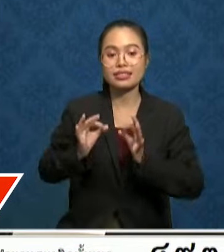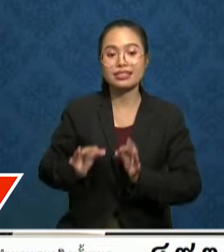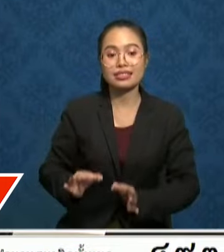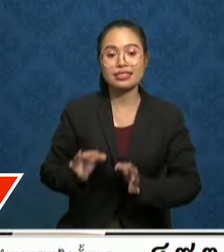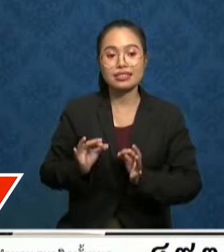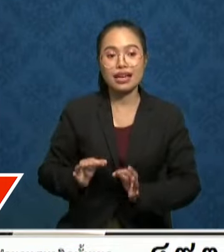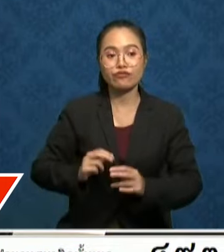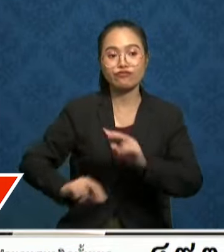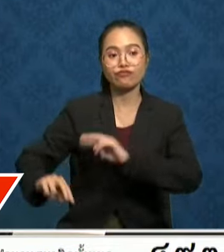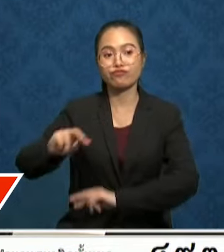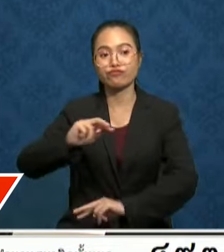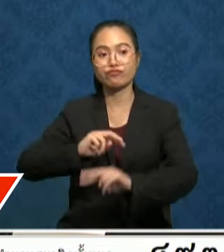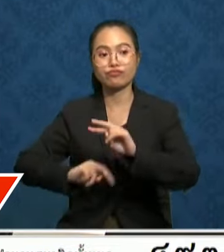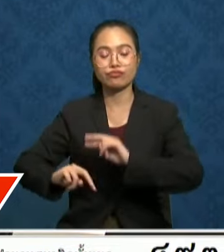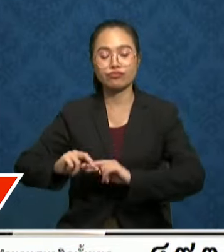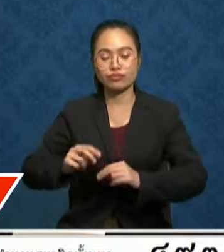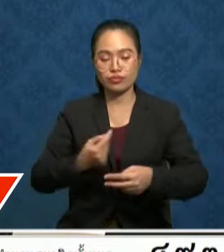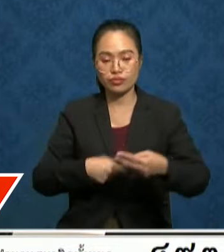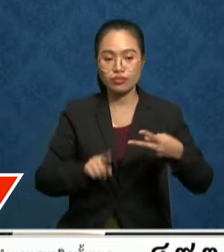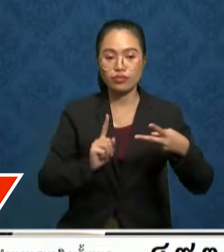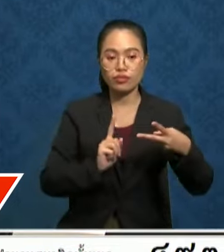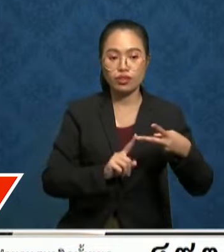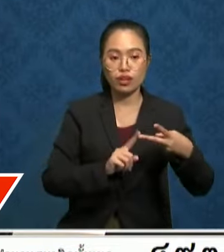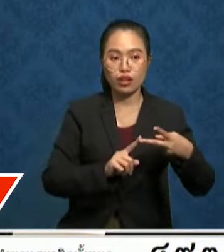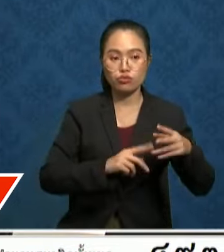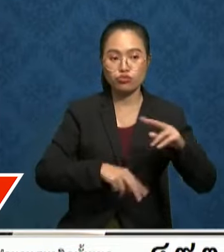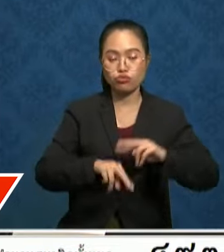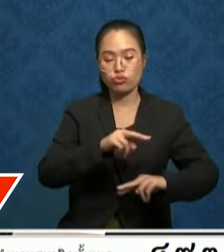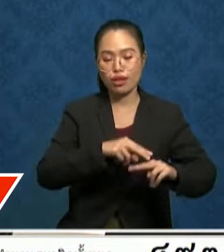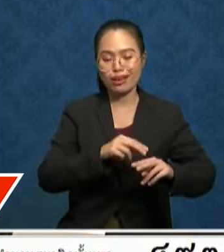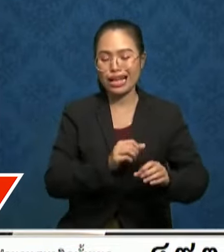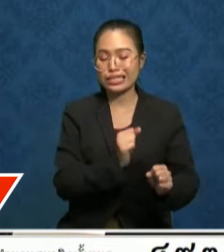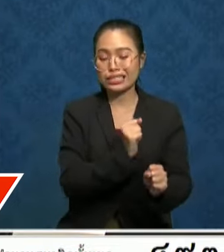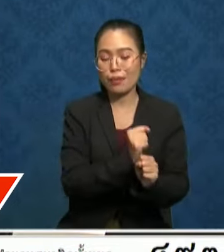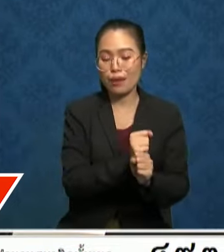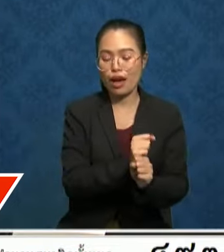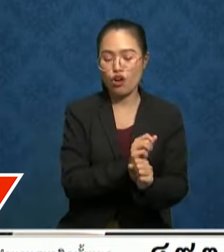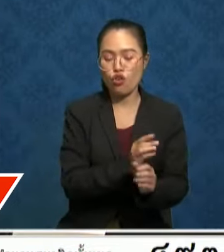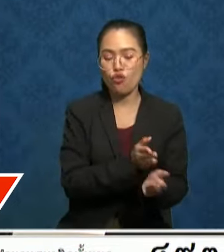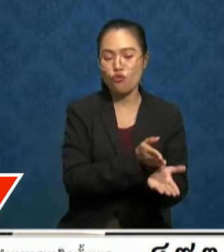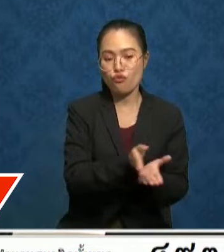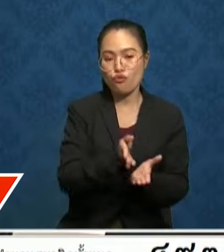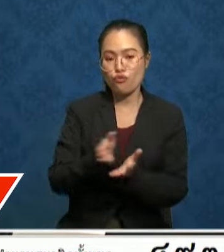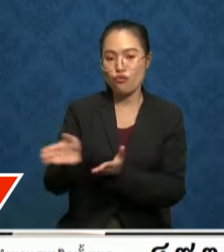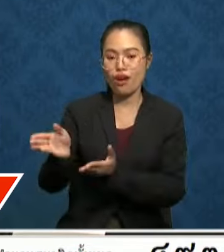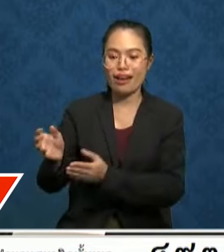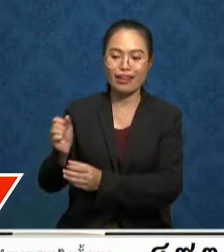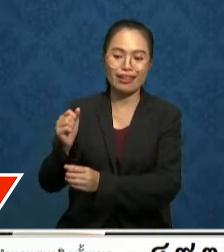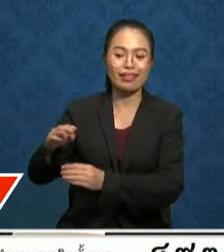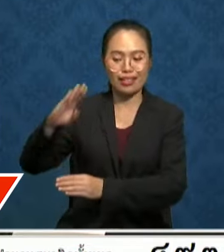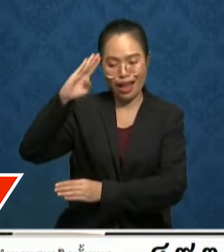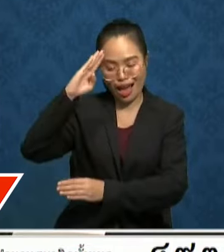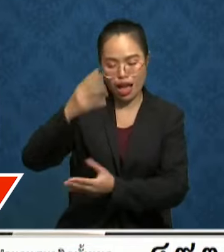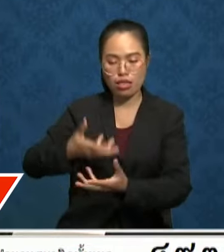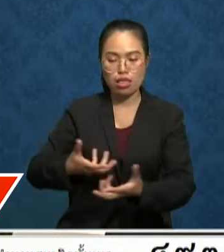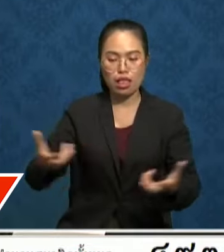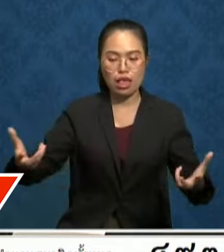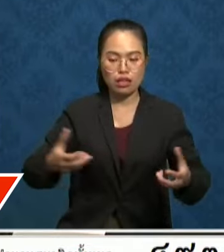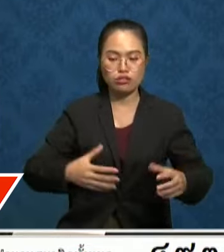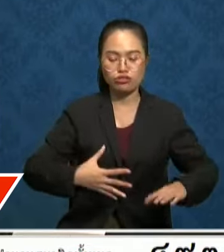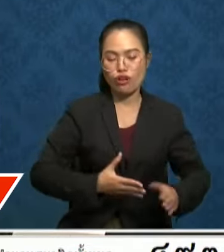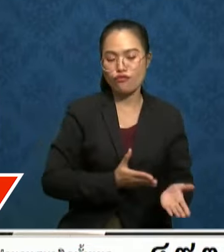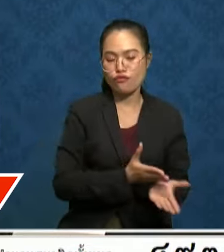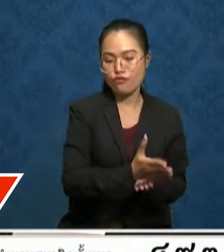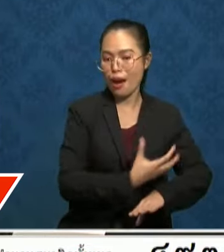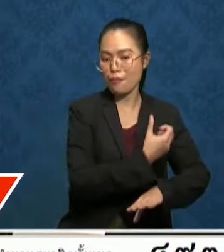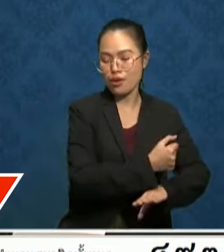การควบคุมในเชิงภาวะวิสัยต้องแบ่งแยกภารกิจของทหารออกจากการเมืองให้มันออกจากข้าราชการทาง